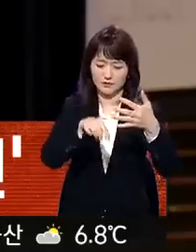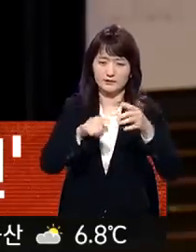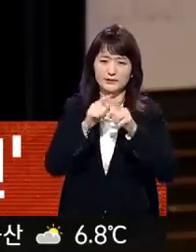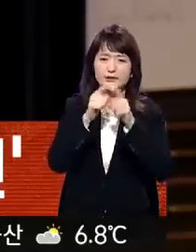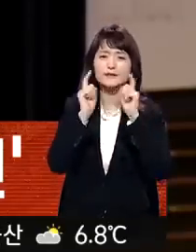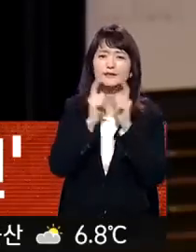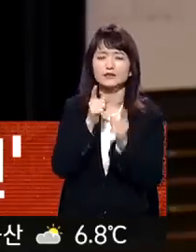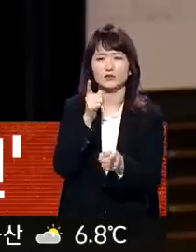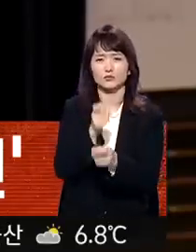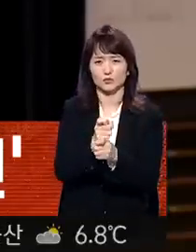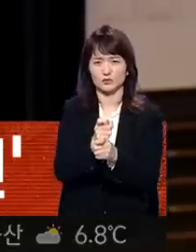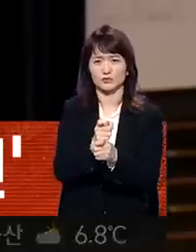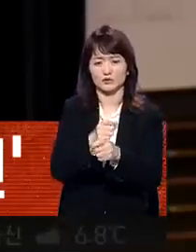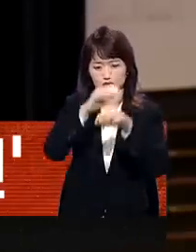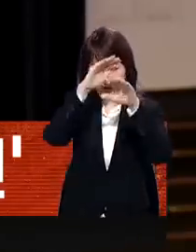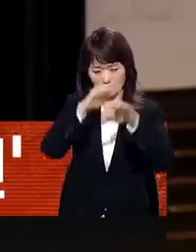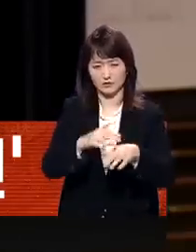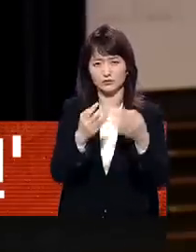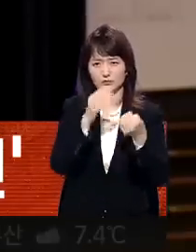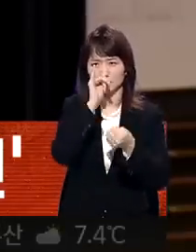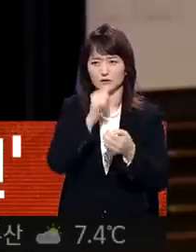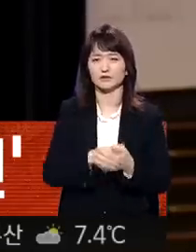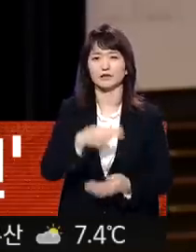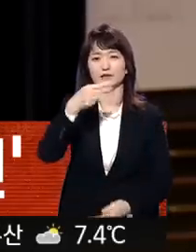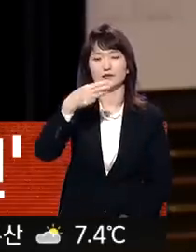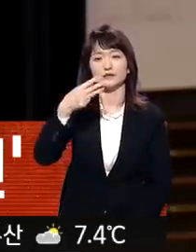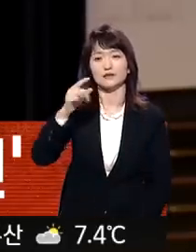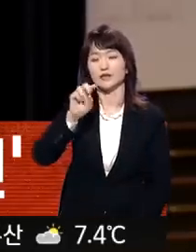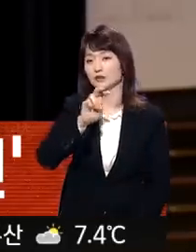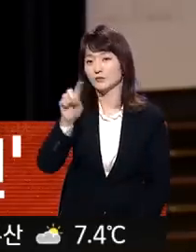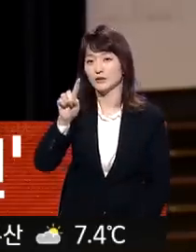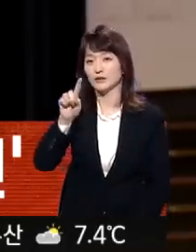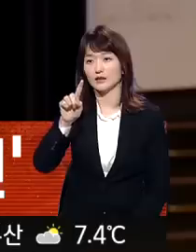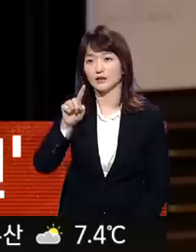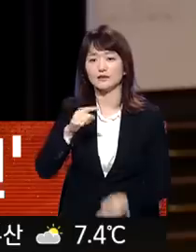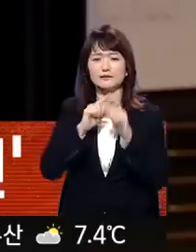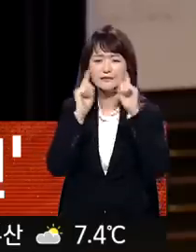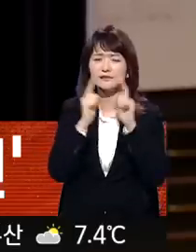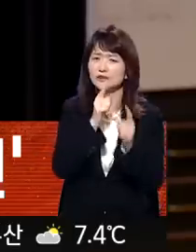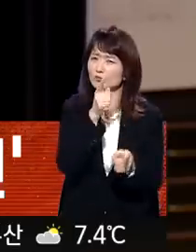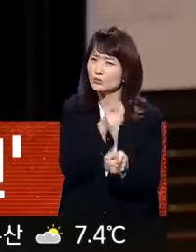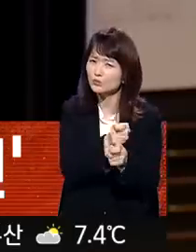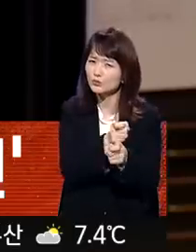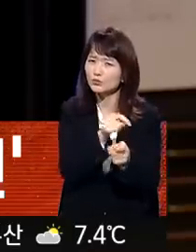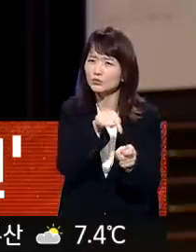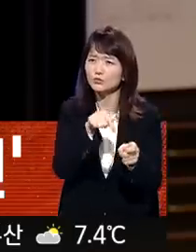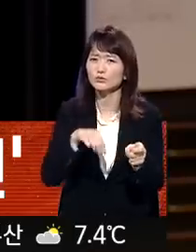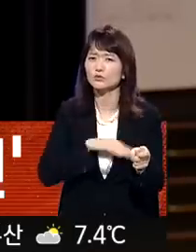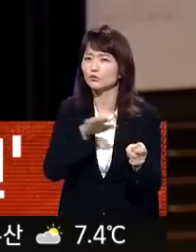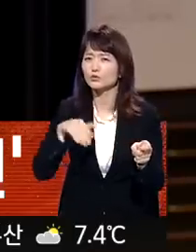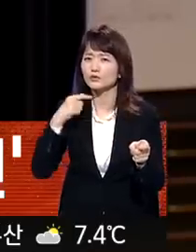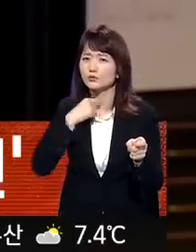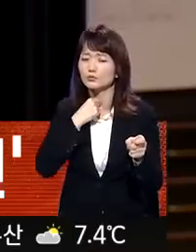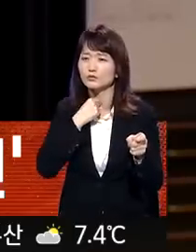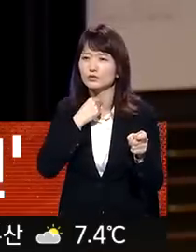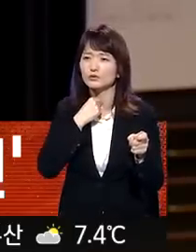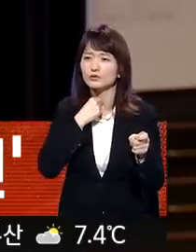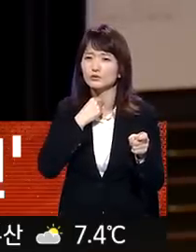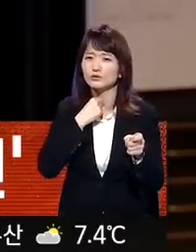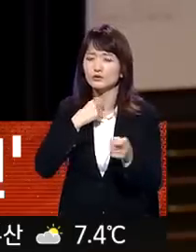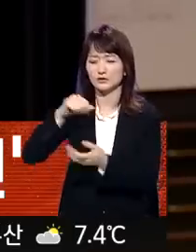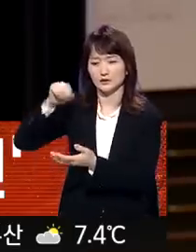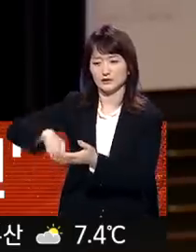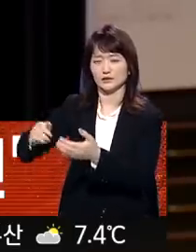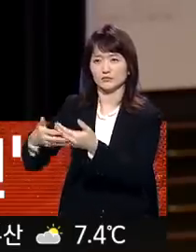꽤 많고요. 지금 말했던 어떤 그런 드라마에서 사적 복수를 하게 되는 거는 우리가 원하는